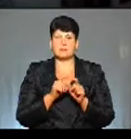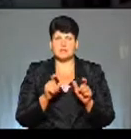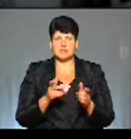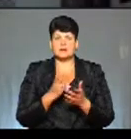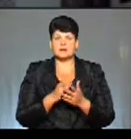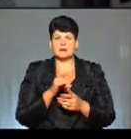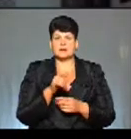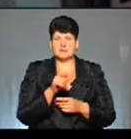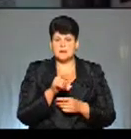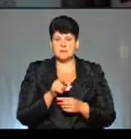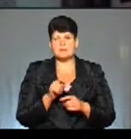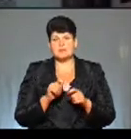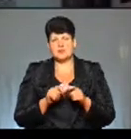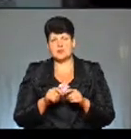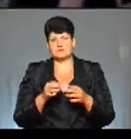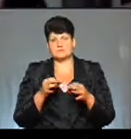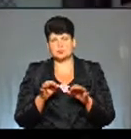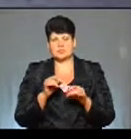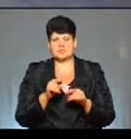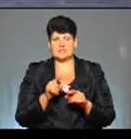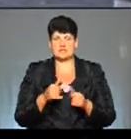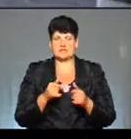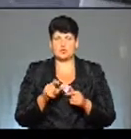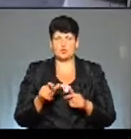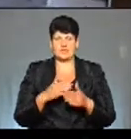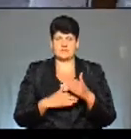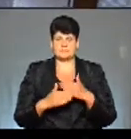та перевірять, чи доступна вона для людей з інвалідністю.